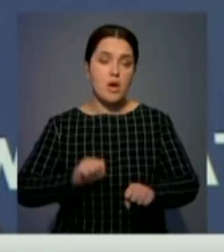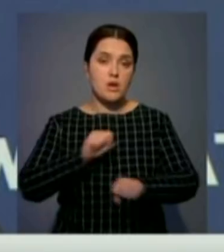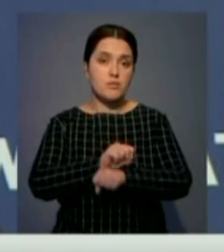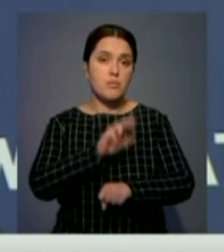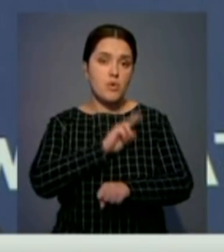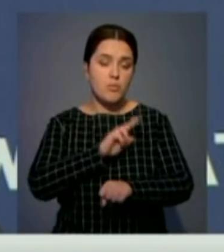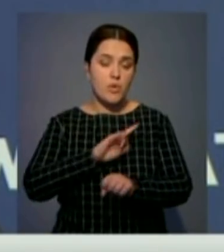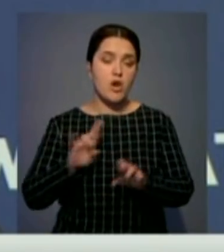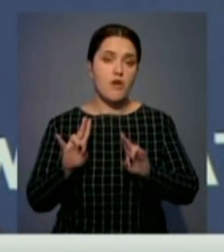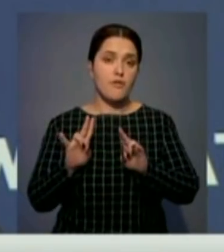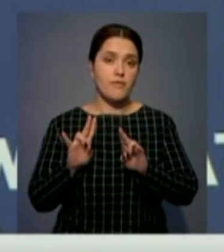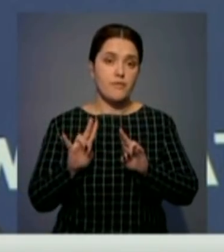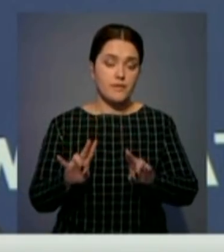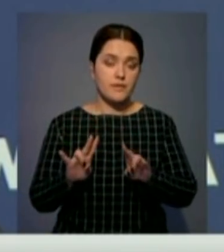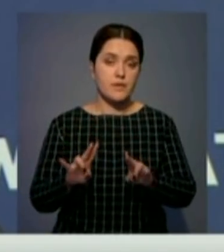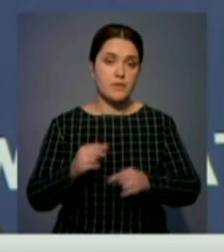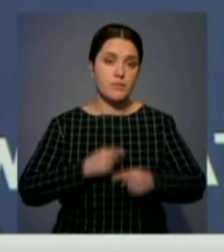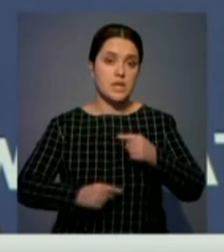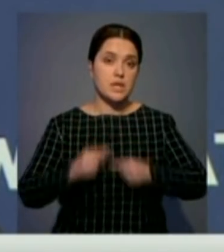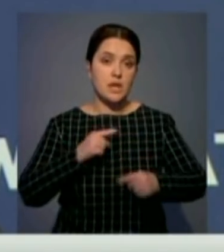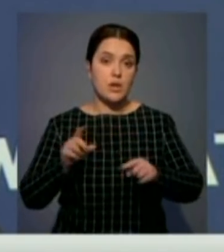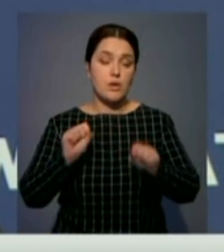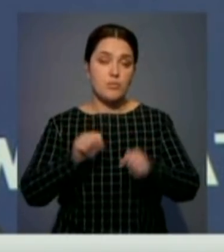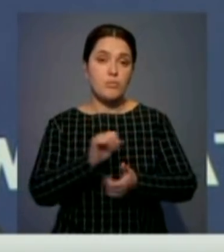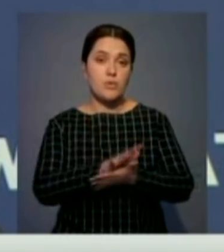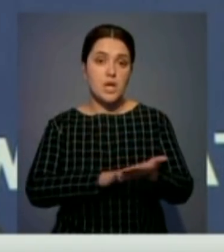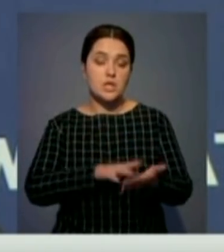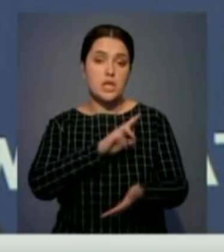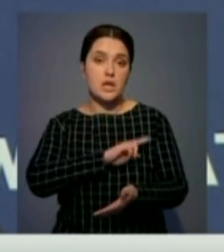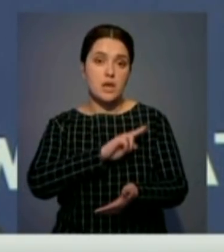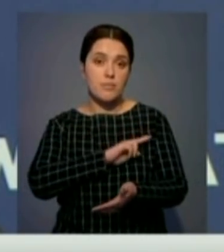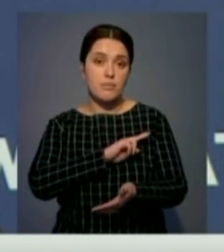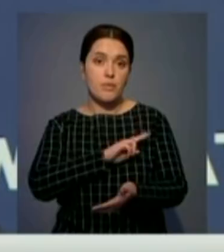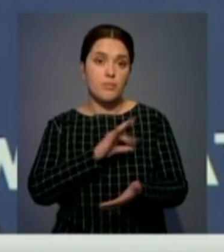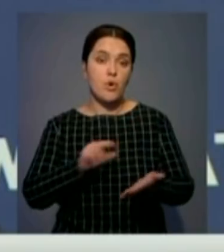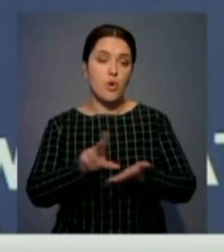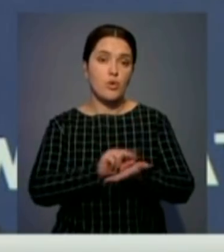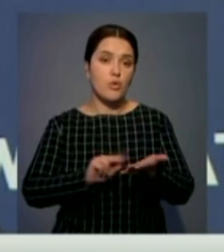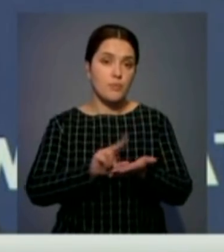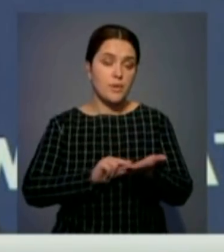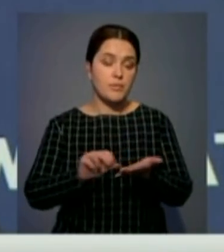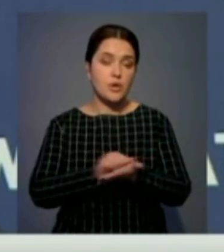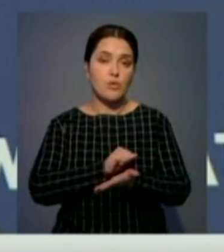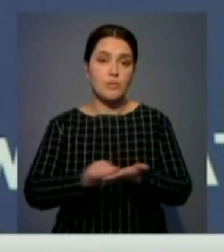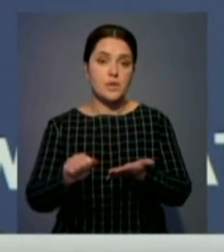основную деятельность предпринимателя. Он сможет продолжать работать по копиям изъятых документов.